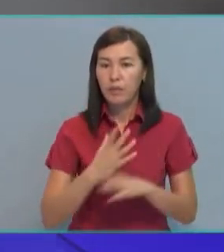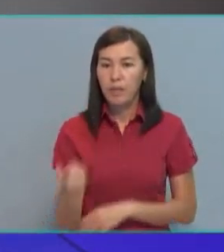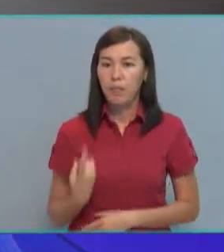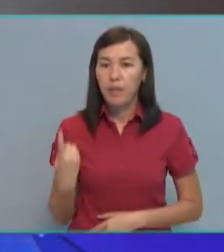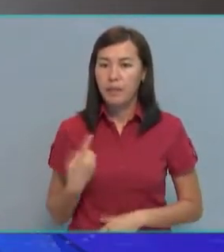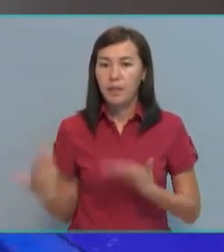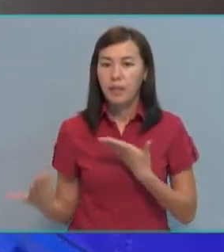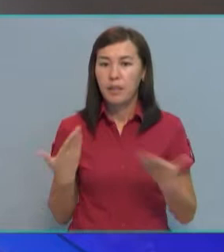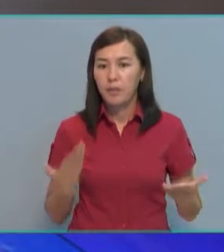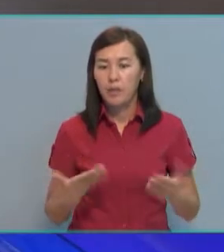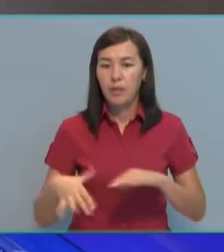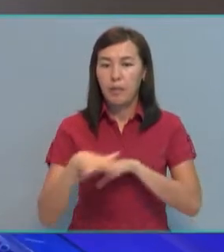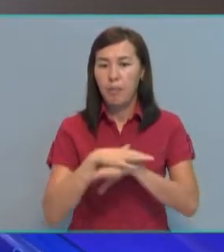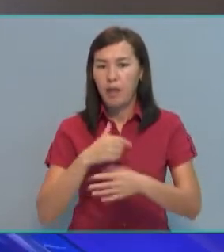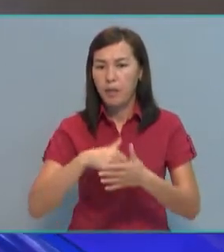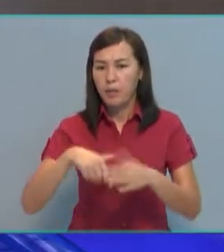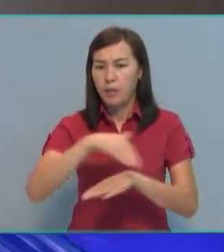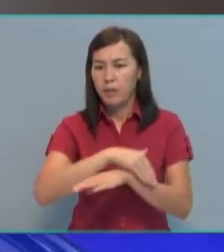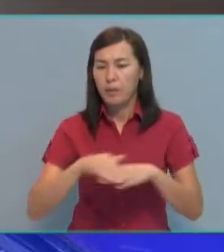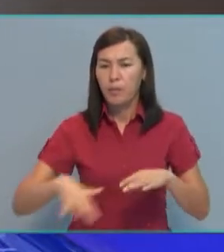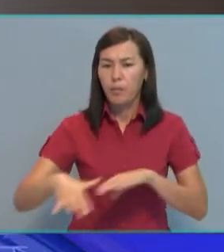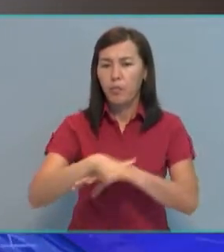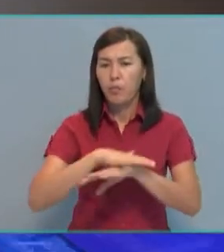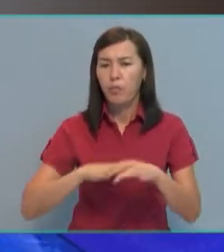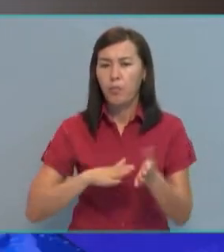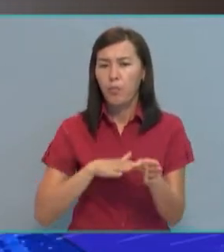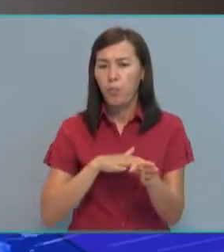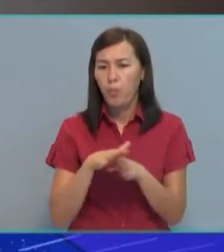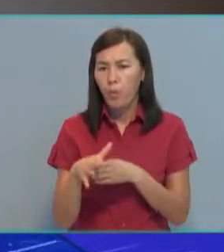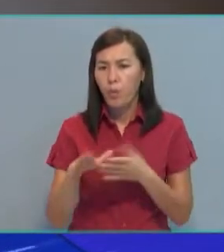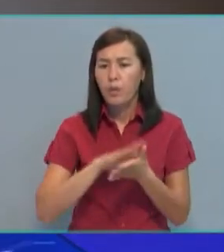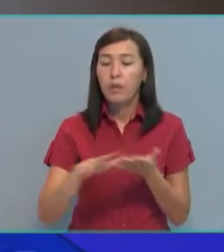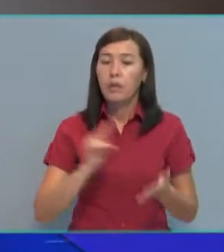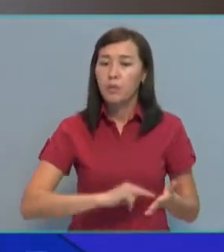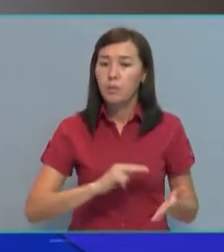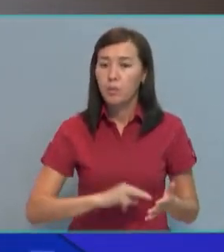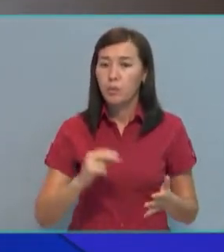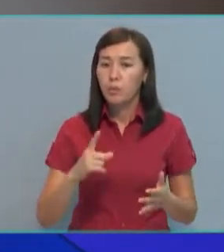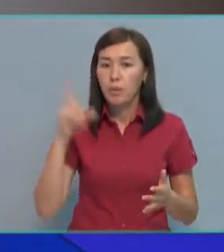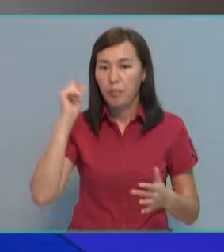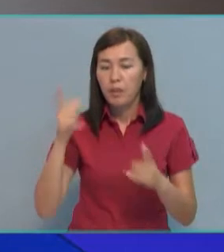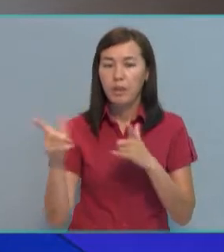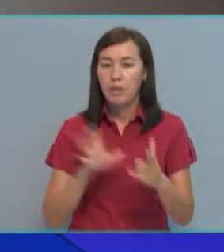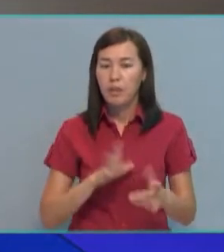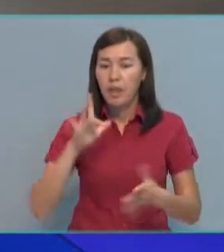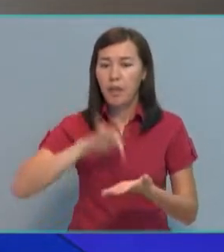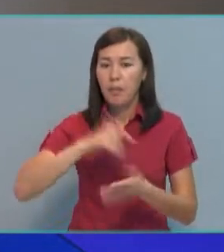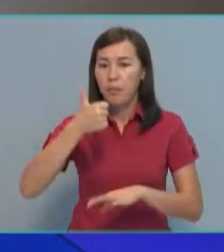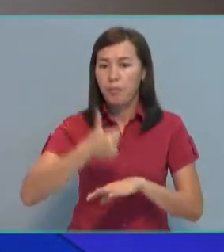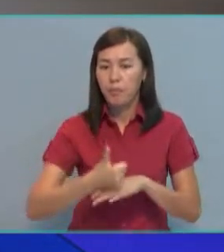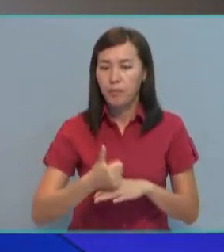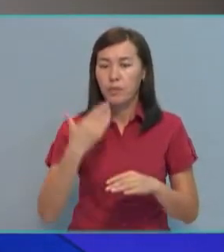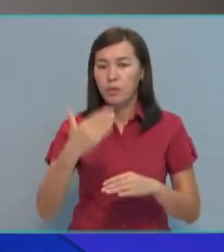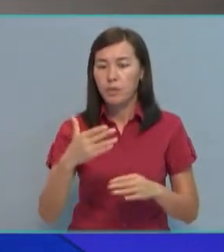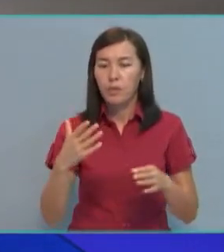мамандары шақыртылыпты. Базардың іші мен сырты жалпы айналасын залалсыздандырып, жаңа жұмыс аптасына дайын етіп қойыпты. Базар басшылығы